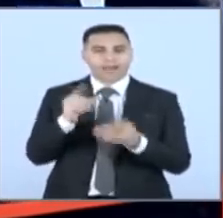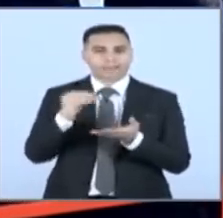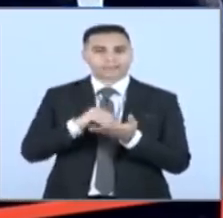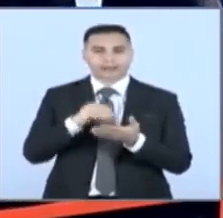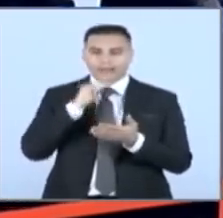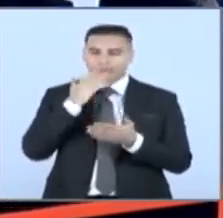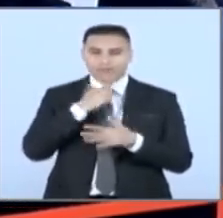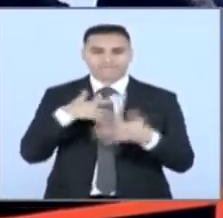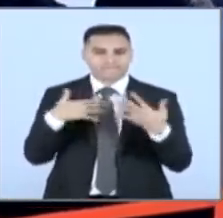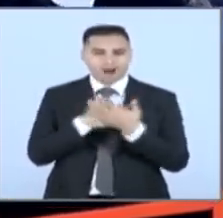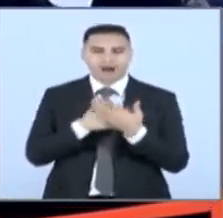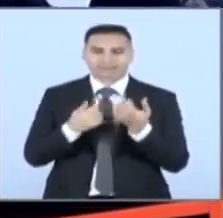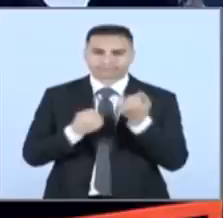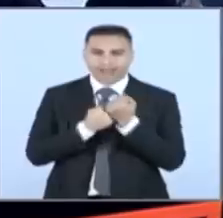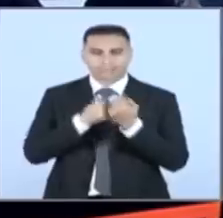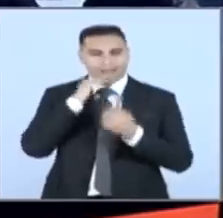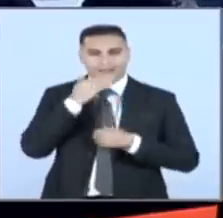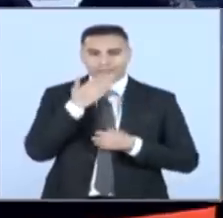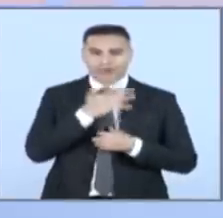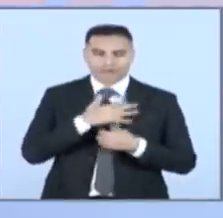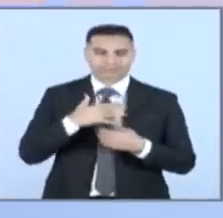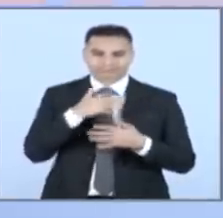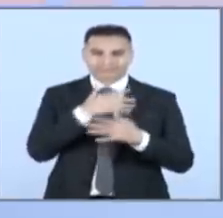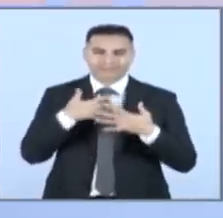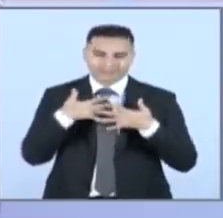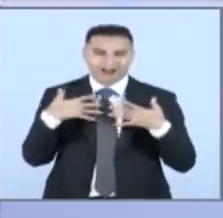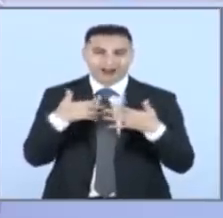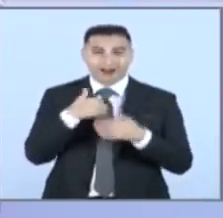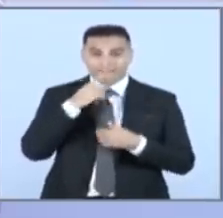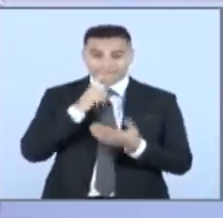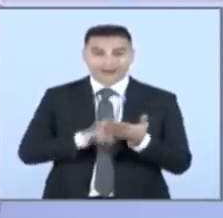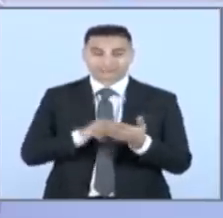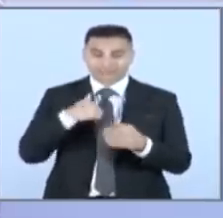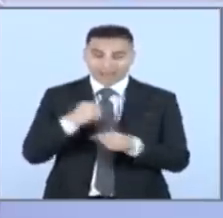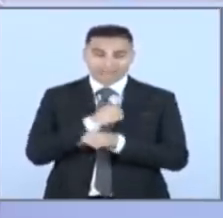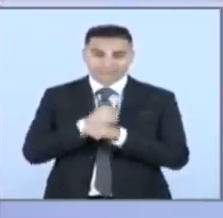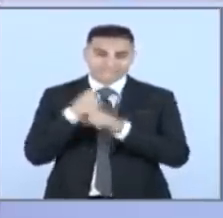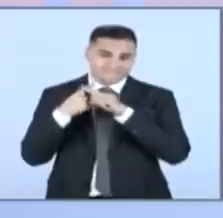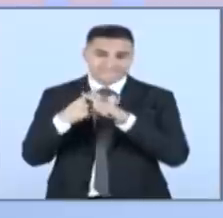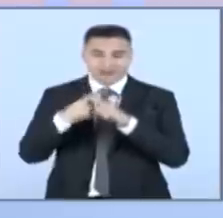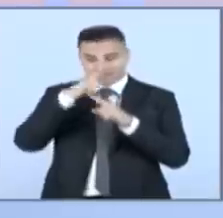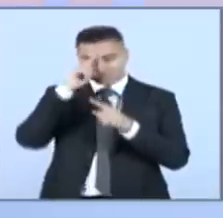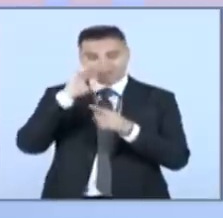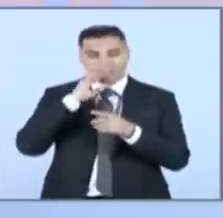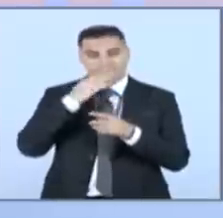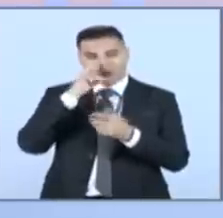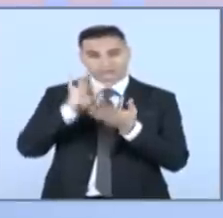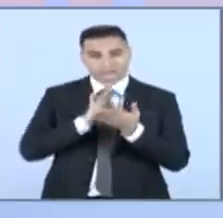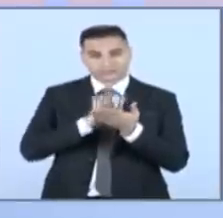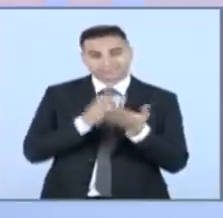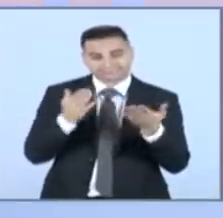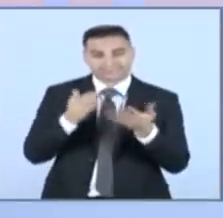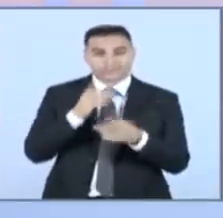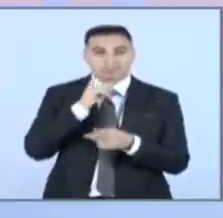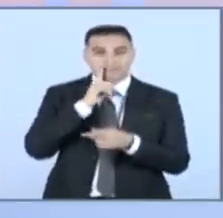الحمد لله يعني جيدة وفي دعم الحمد لله رب العالمين، ويعني إحنا بذلنا جهدنا والحمد لله رب العالمين. مدام مي إزيك؟